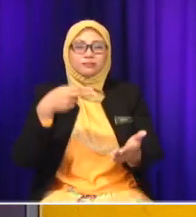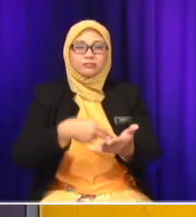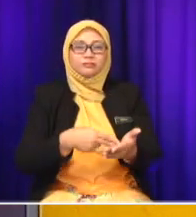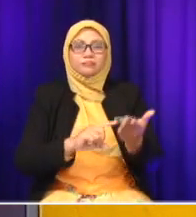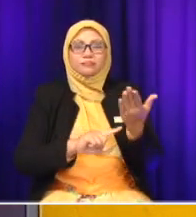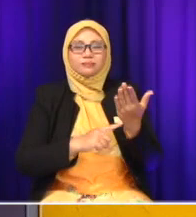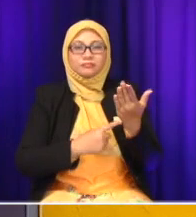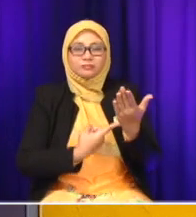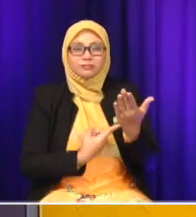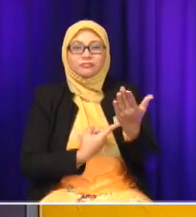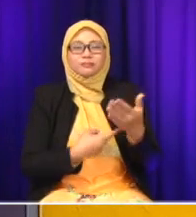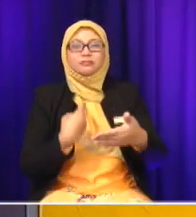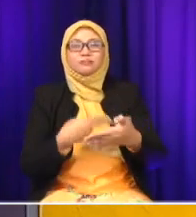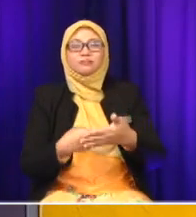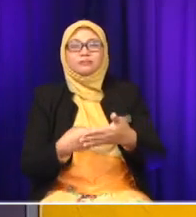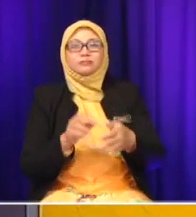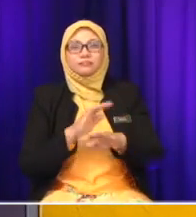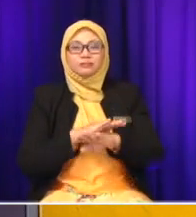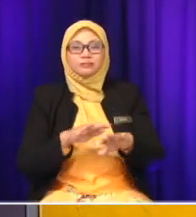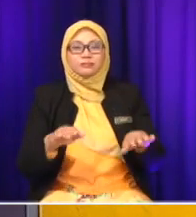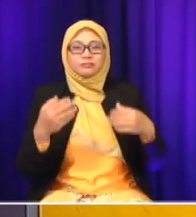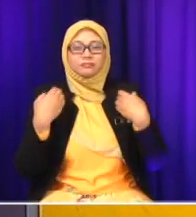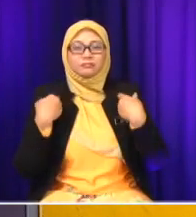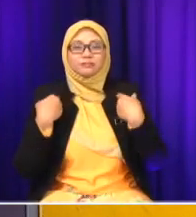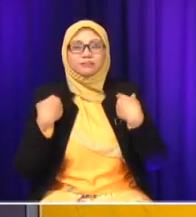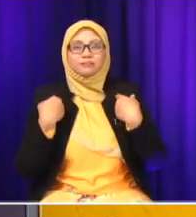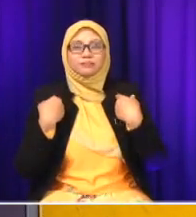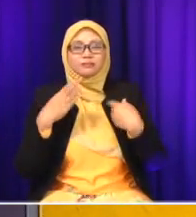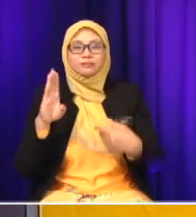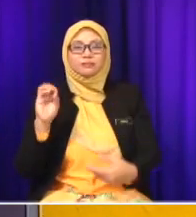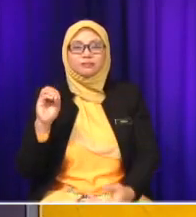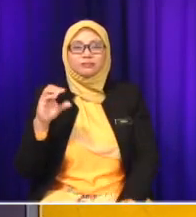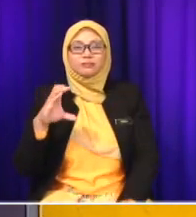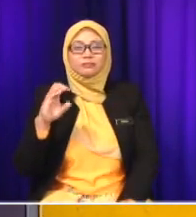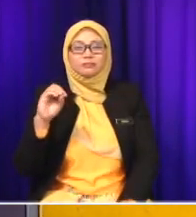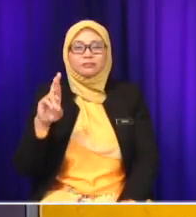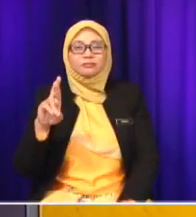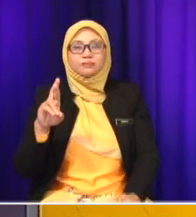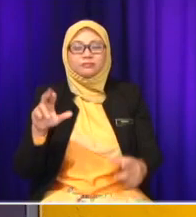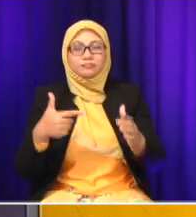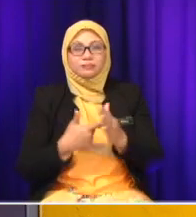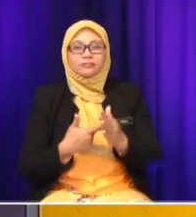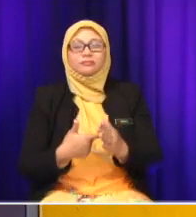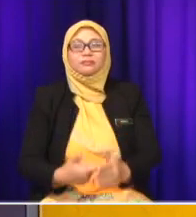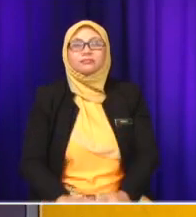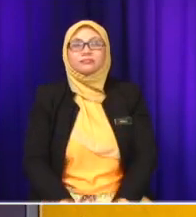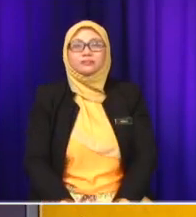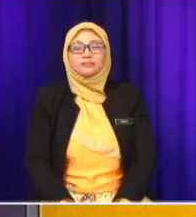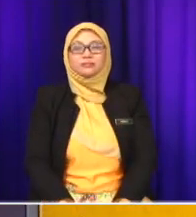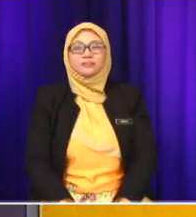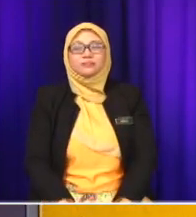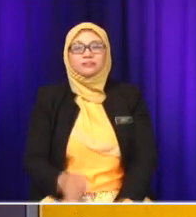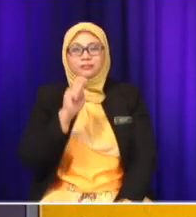proses mempelas sehingga tiada kebocoran berlaku pada pada injap oke di sini Saya nak tanya sikit